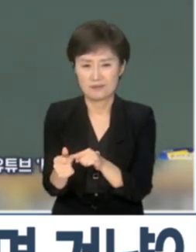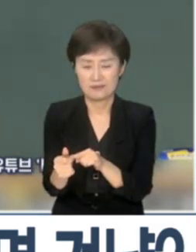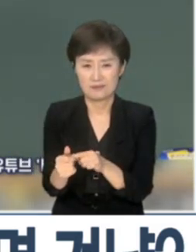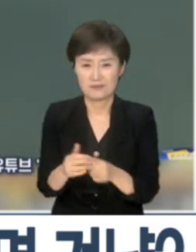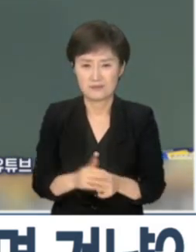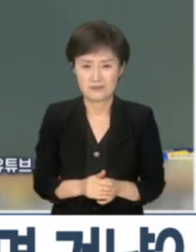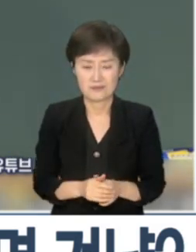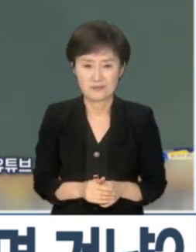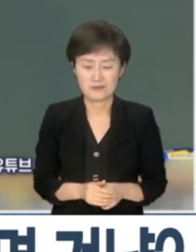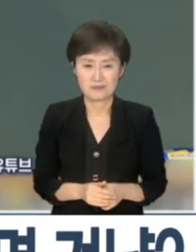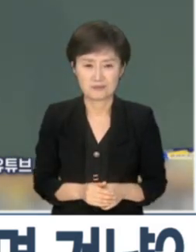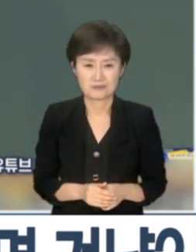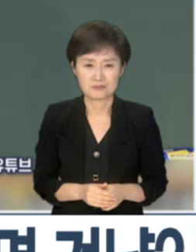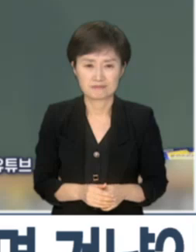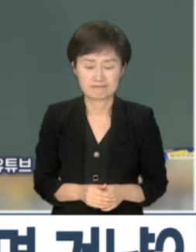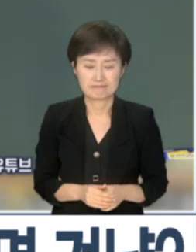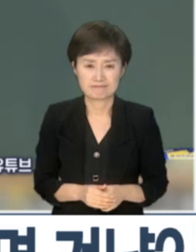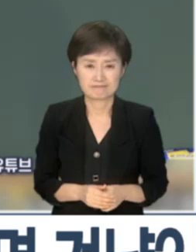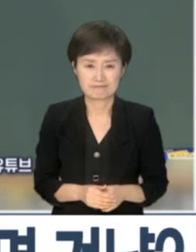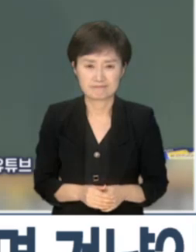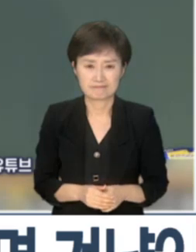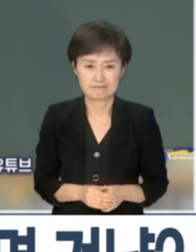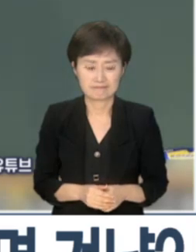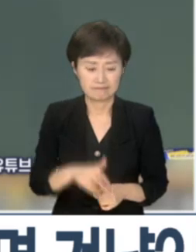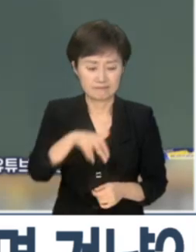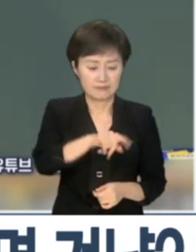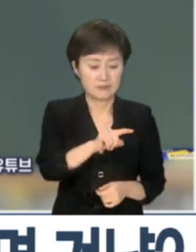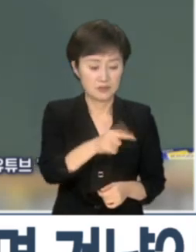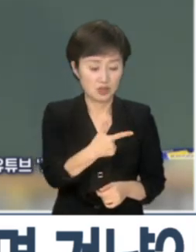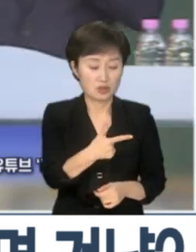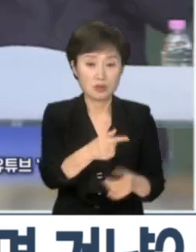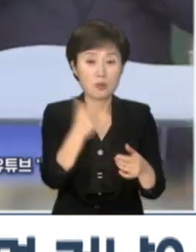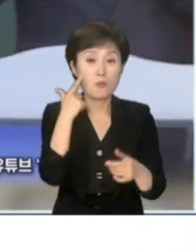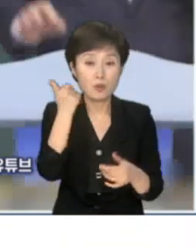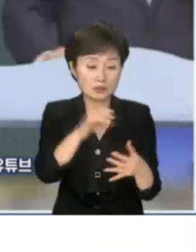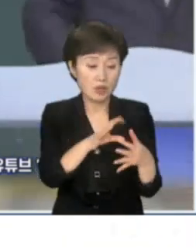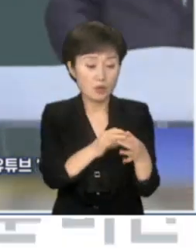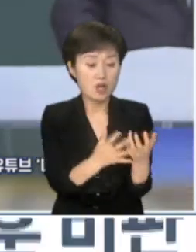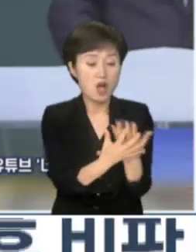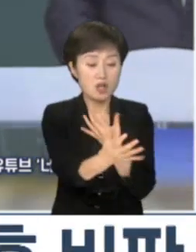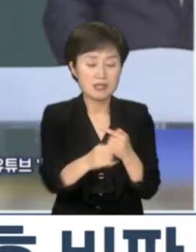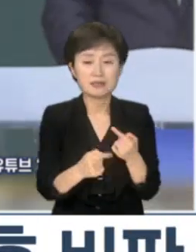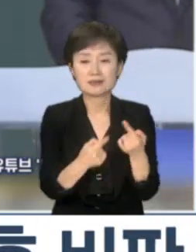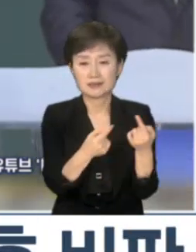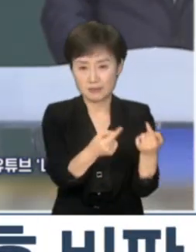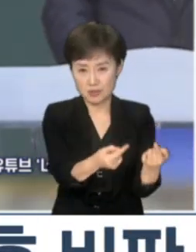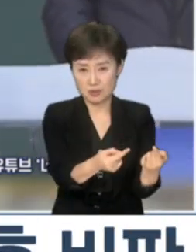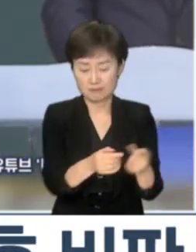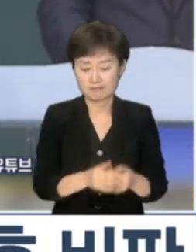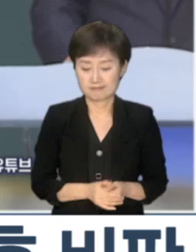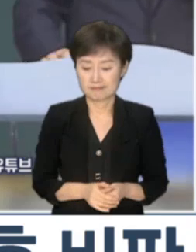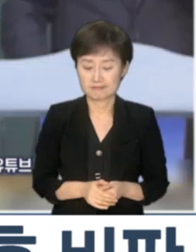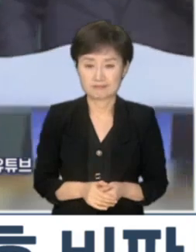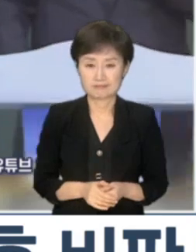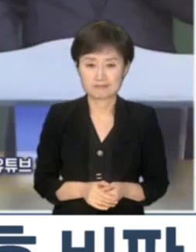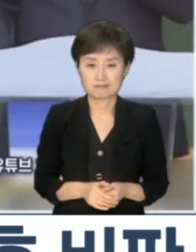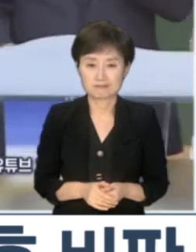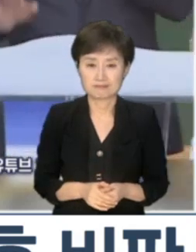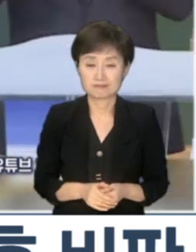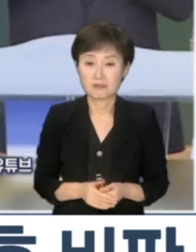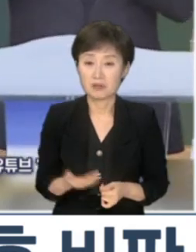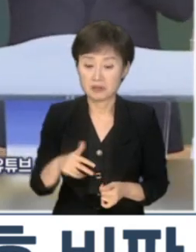같은 종교의 어떤 경험을 갖고 있기 때문에 뭐 그 참석한 것에 대해서 지금 진보 언론에서 자꾸 이거를 갖고 뭐